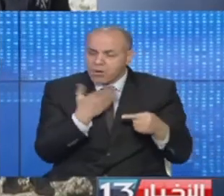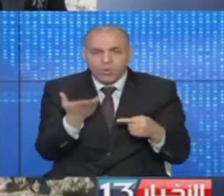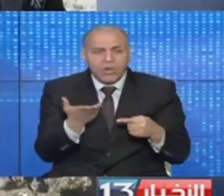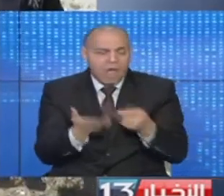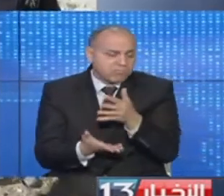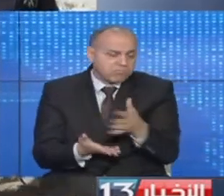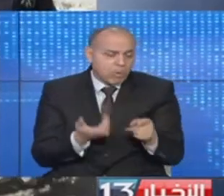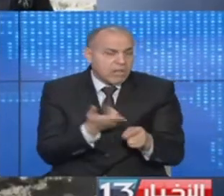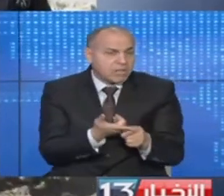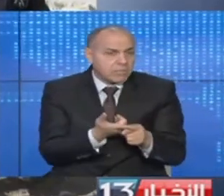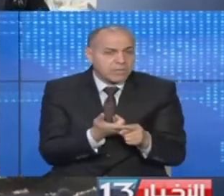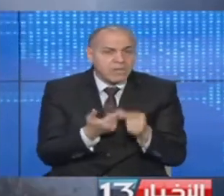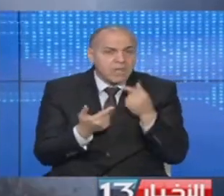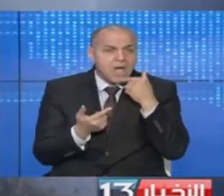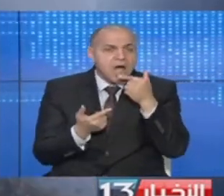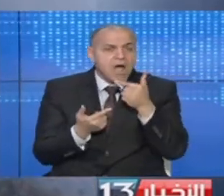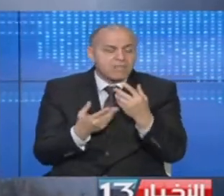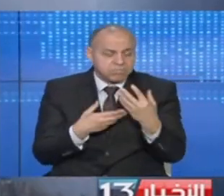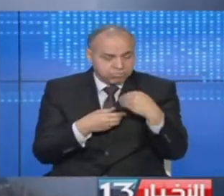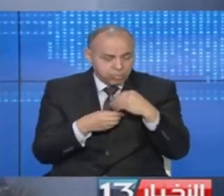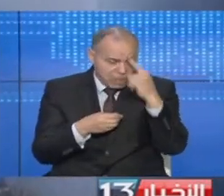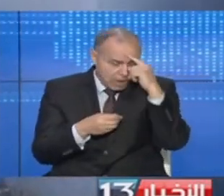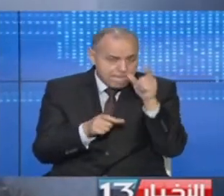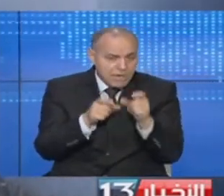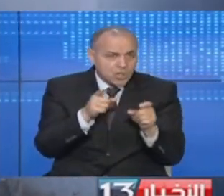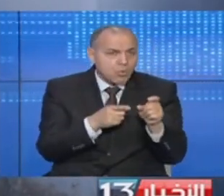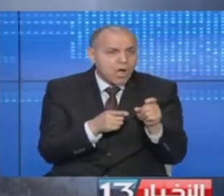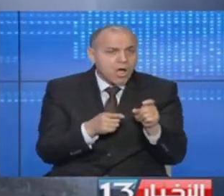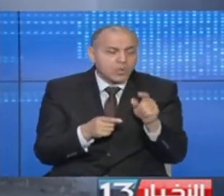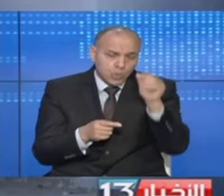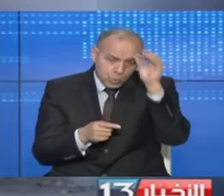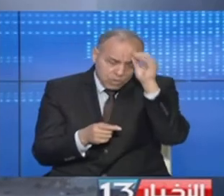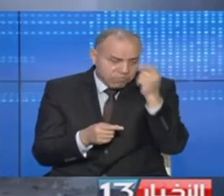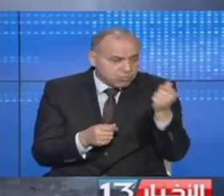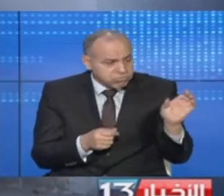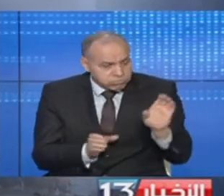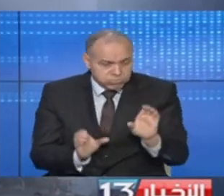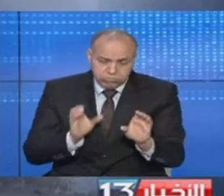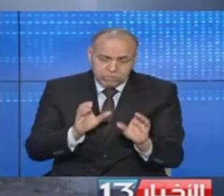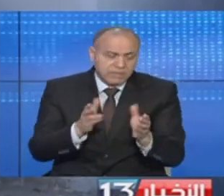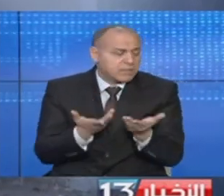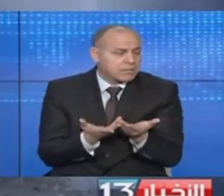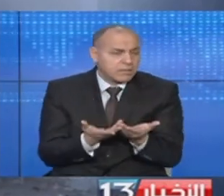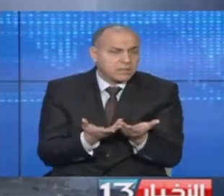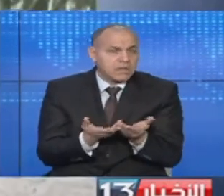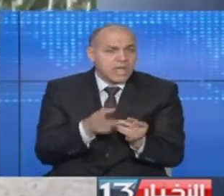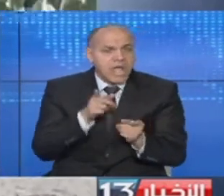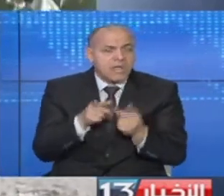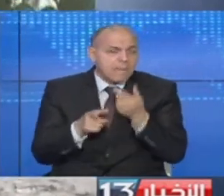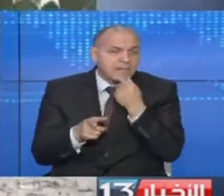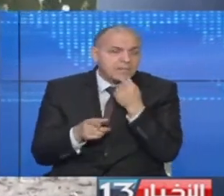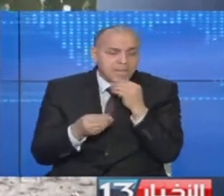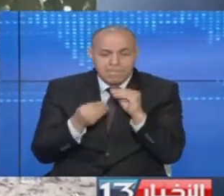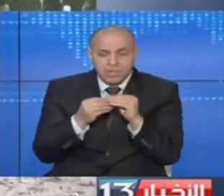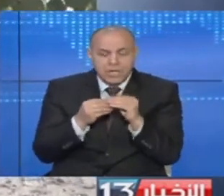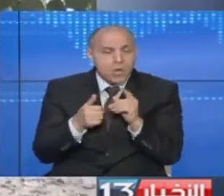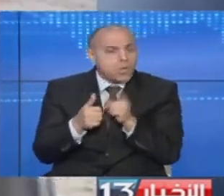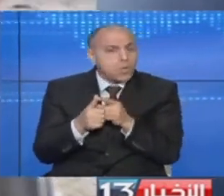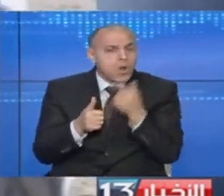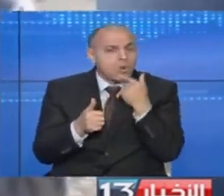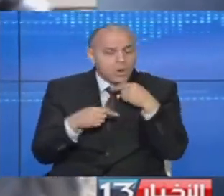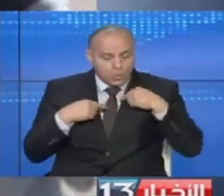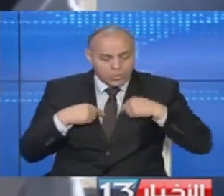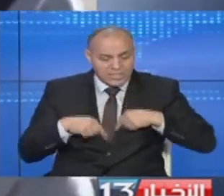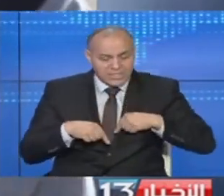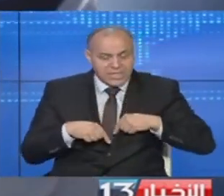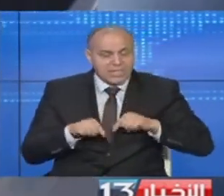على التلميذ فإنها تكلف أيضا المجموعة الوطنية أموالا طائلة، ظاهرة مثلت مشغلا رئيسيا لدى